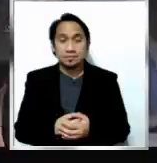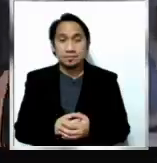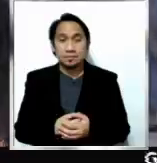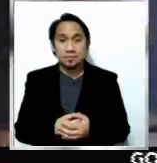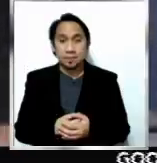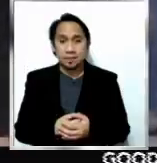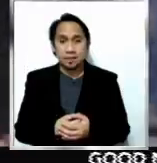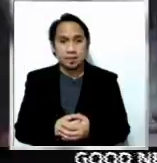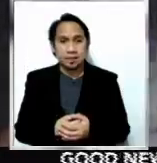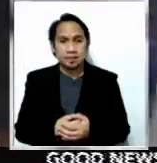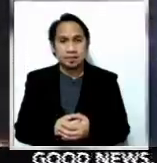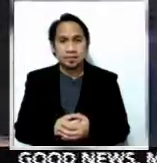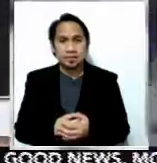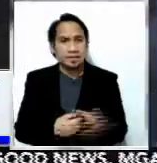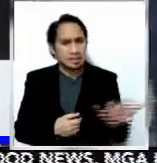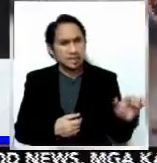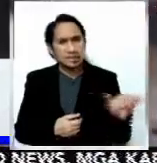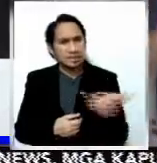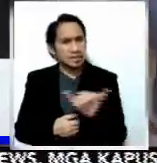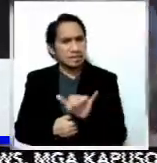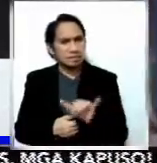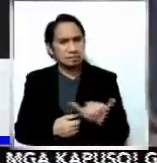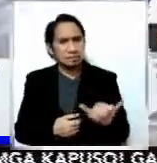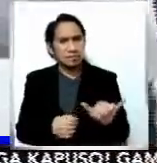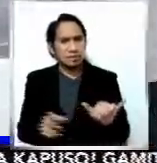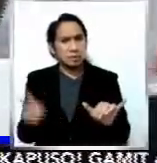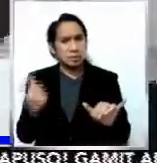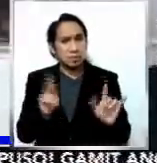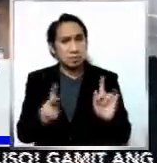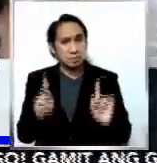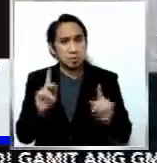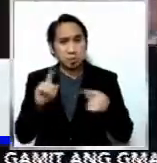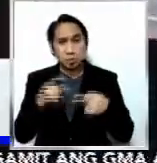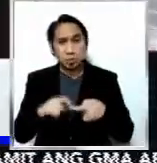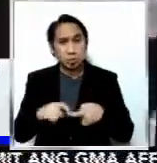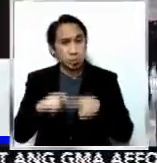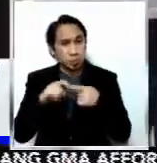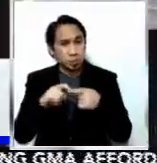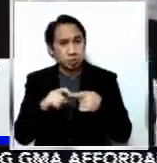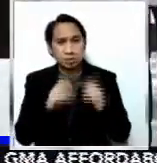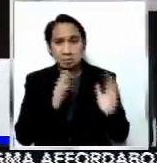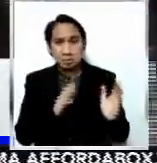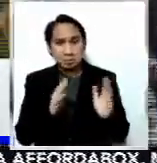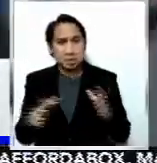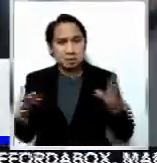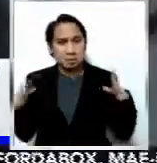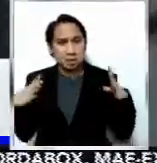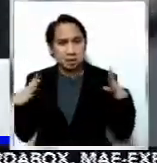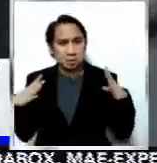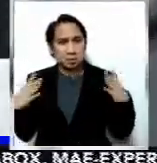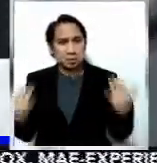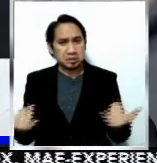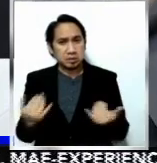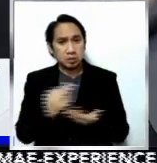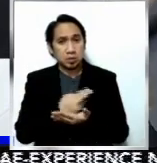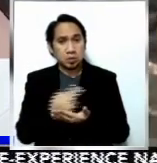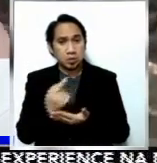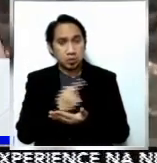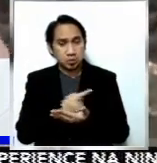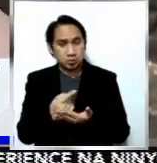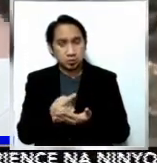Tulad ng marami nating kababayan, kanselado ang mga planong bakasyon ngayong Holy Week ni na Jack